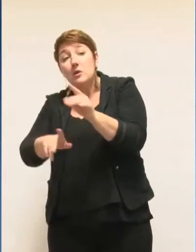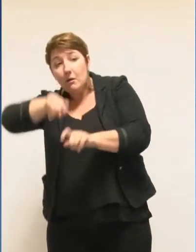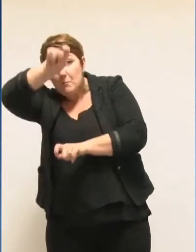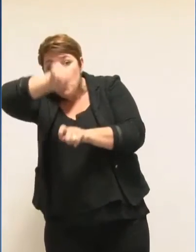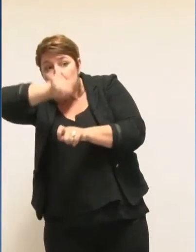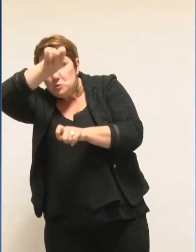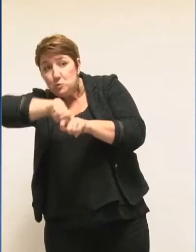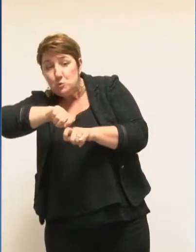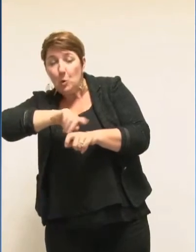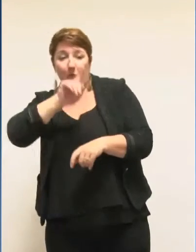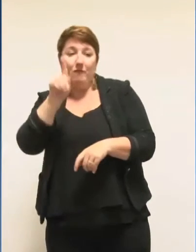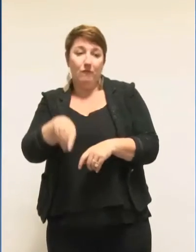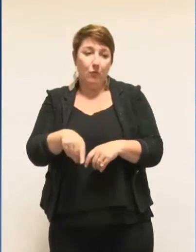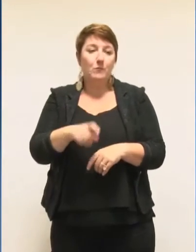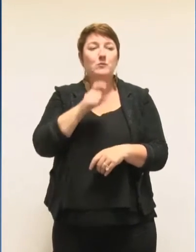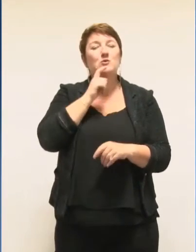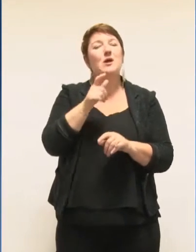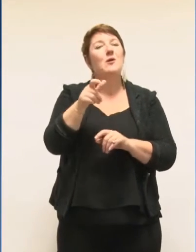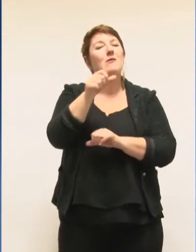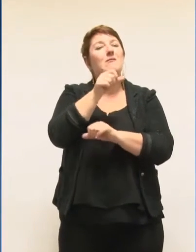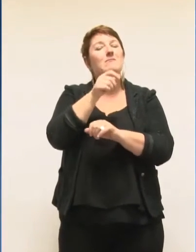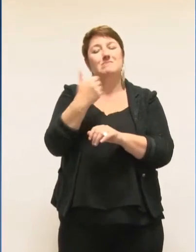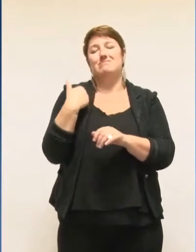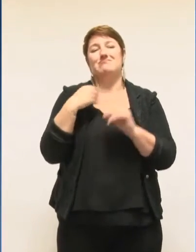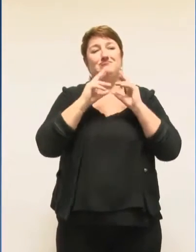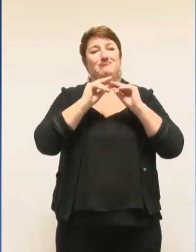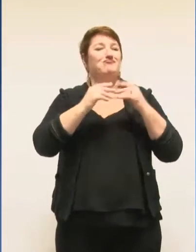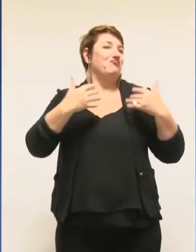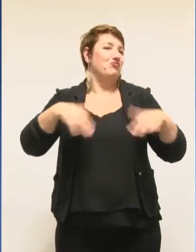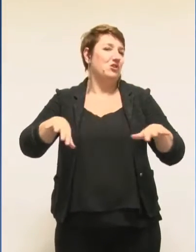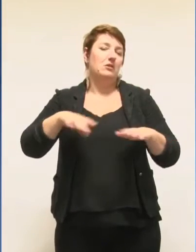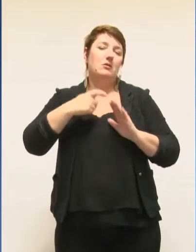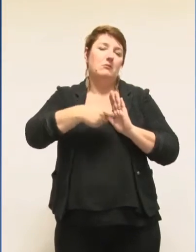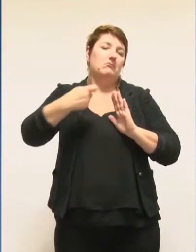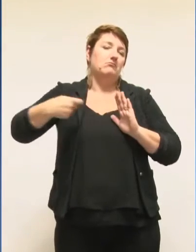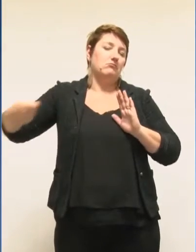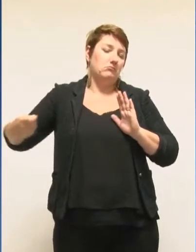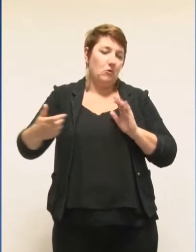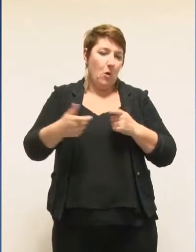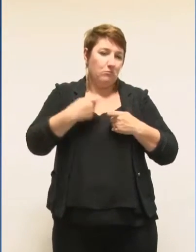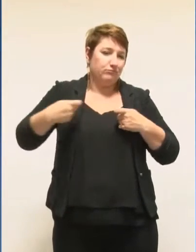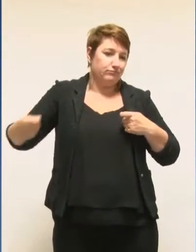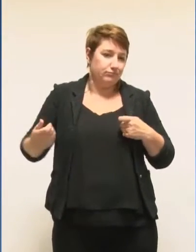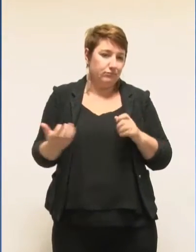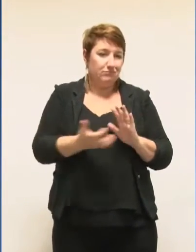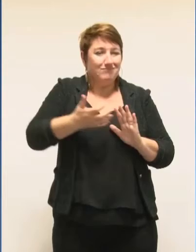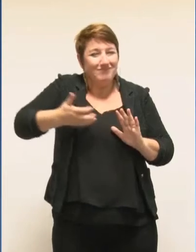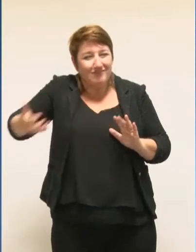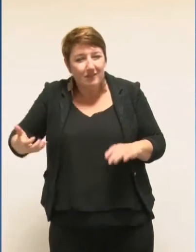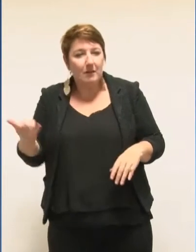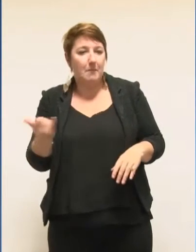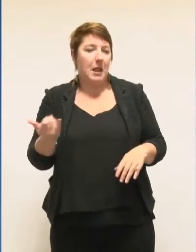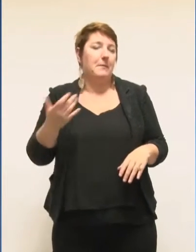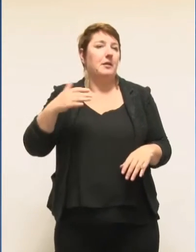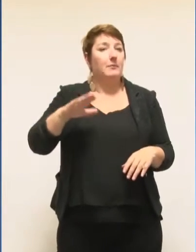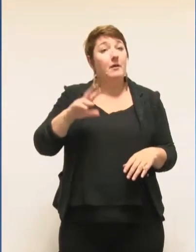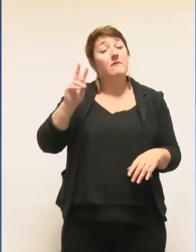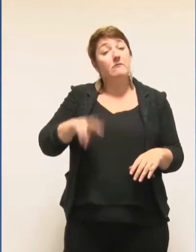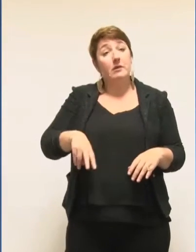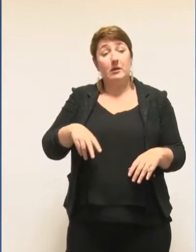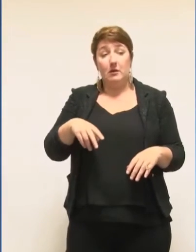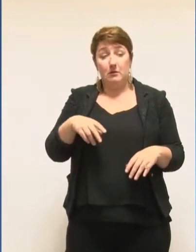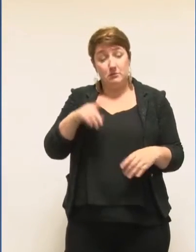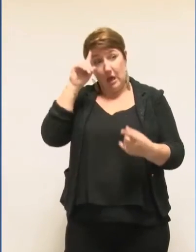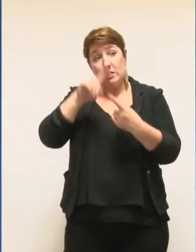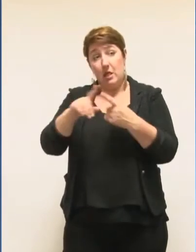Nous avons abordé ce sujet tout à l'heure, je ne m'y attarderai pas plus, mais c'est un sujet en soi qui nécessiterait de longs développements,